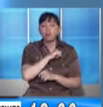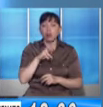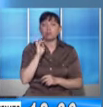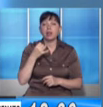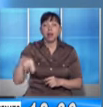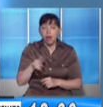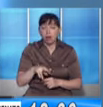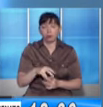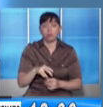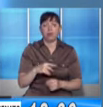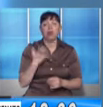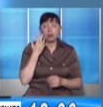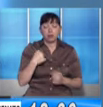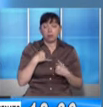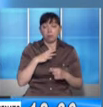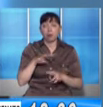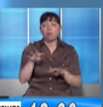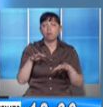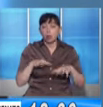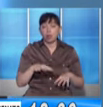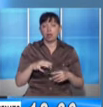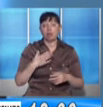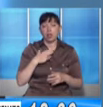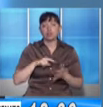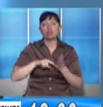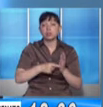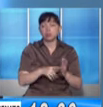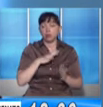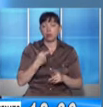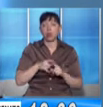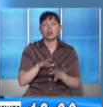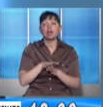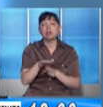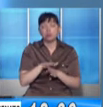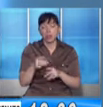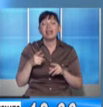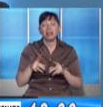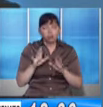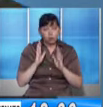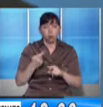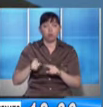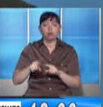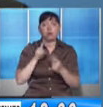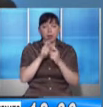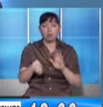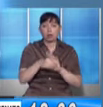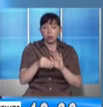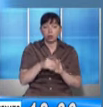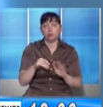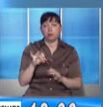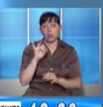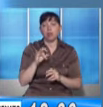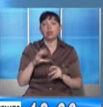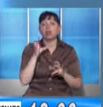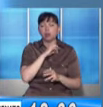Pe parcursul a 2 ani de zile când ne-am aflat în Parlament, principalul nostru obiectiv a fost realizarea anume acestor deziderate. Știți foarte bine că am